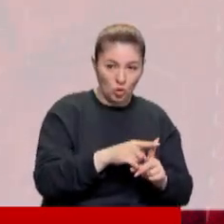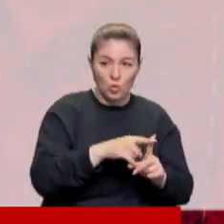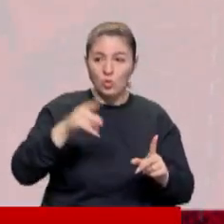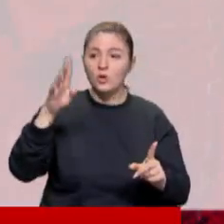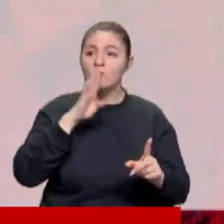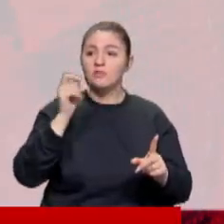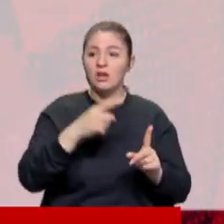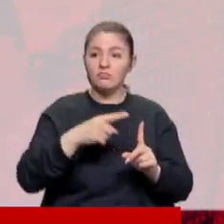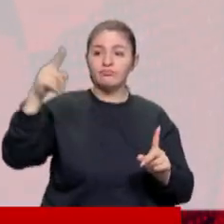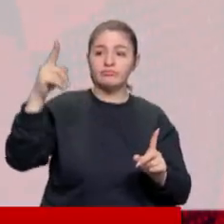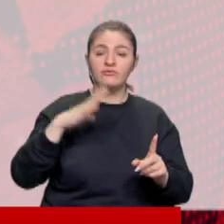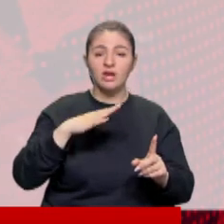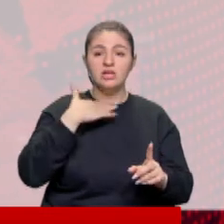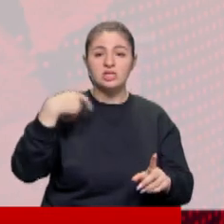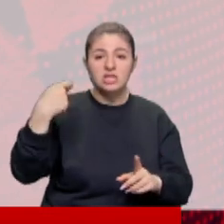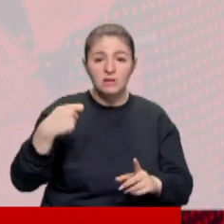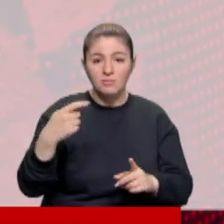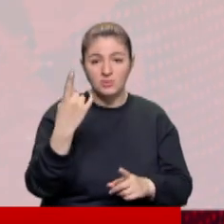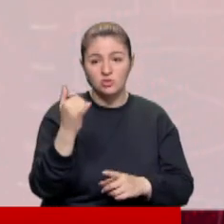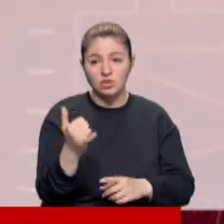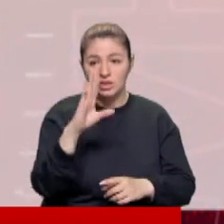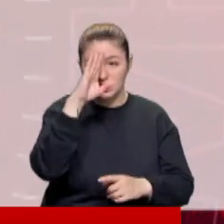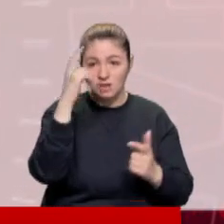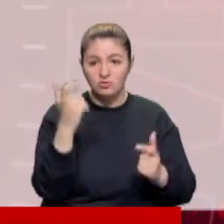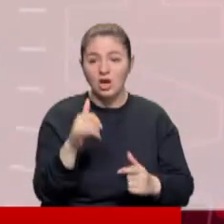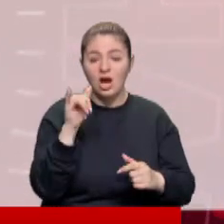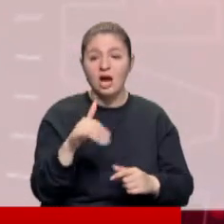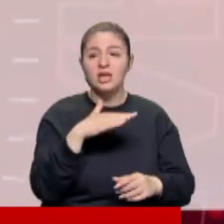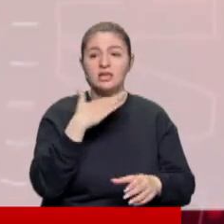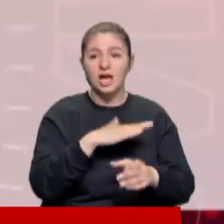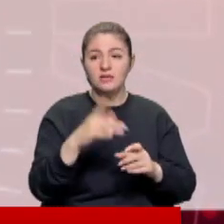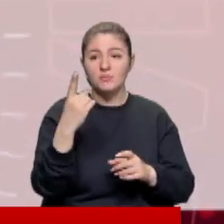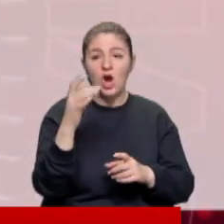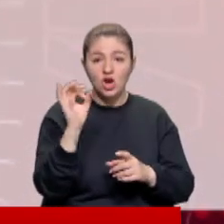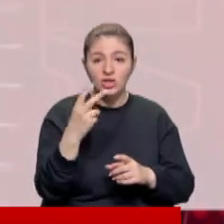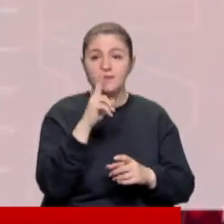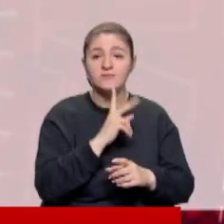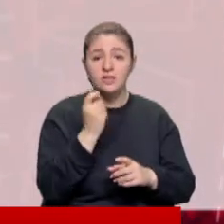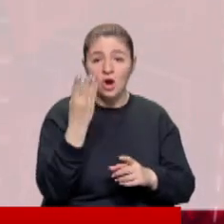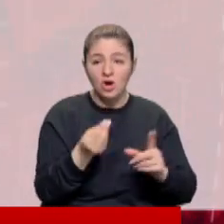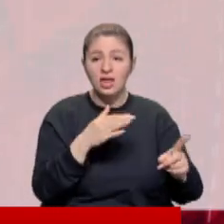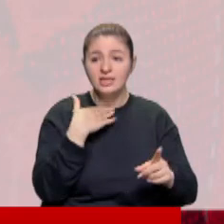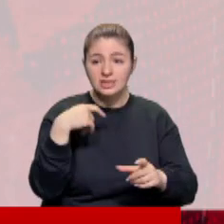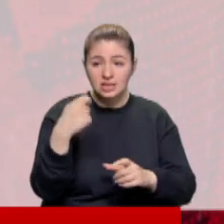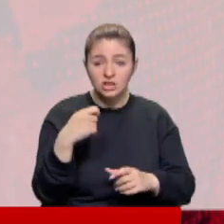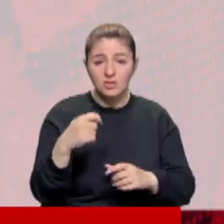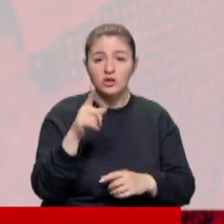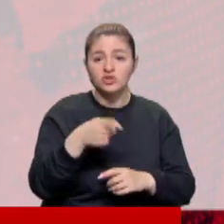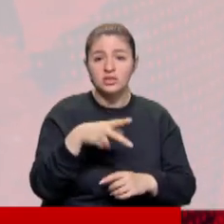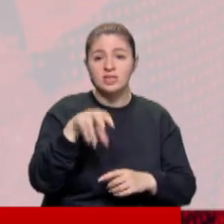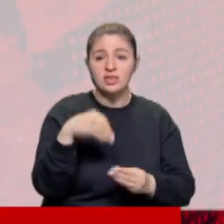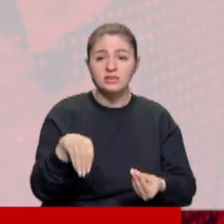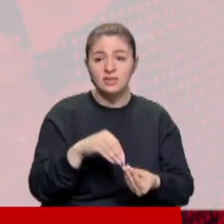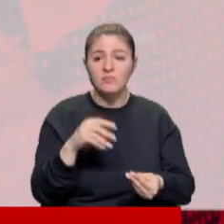başlıyor, 400 liraya kadar çıkıyor kıymanın kilosu. İstanbul'da aynı kasapta 1 Ocak'ta 200 lira olan kıyma